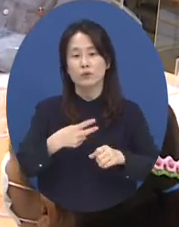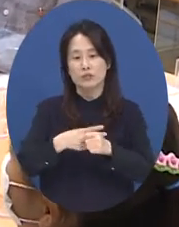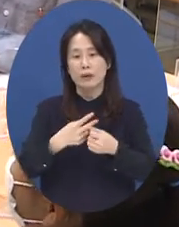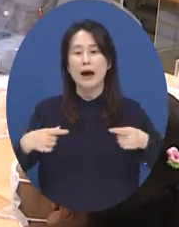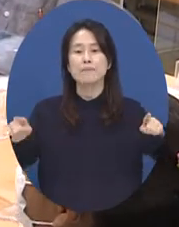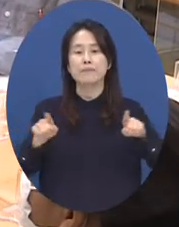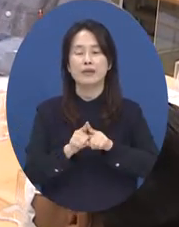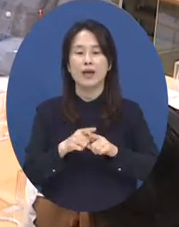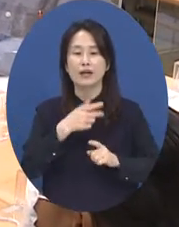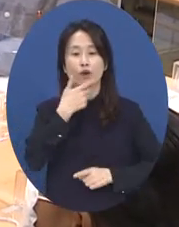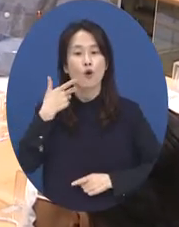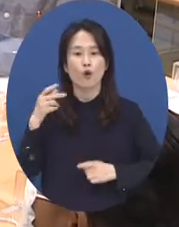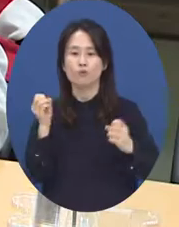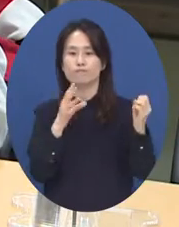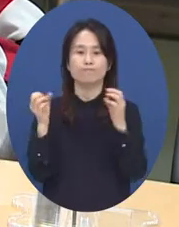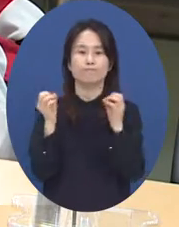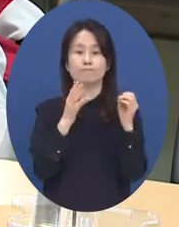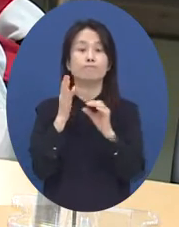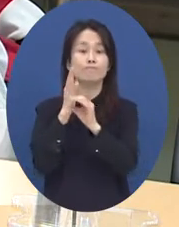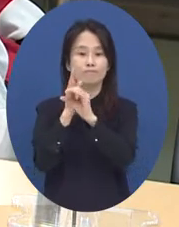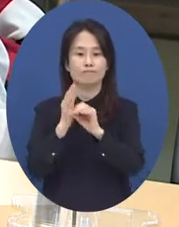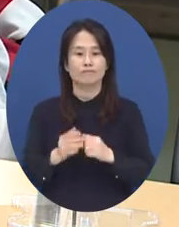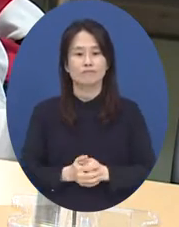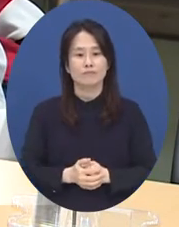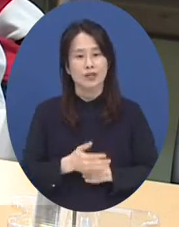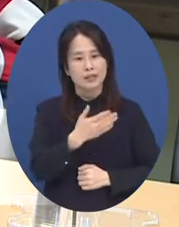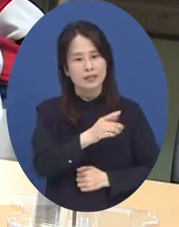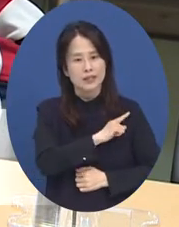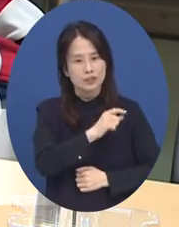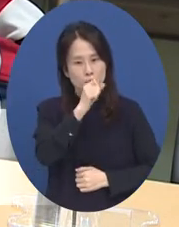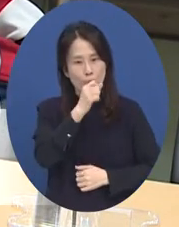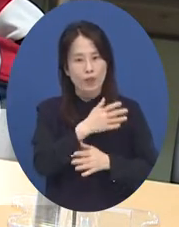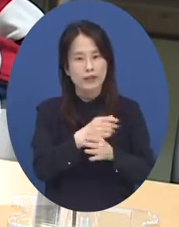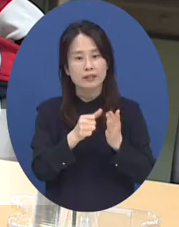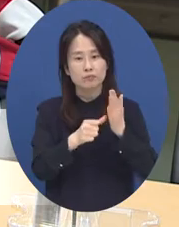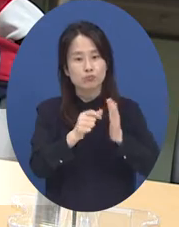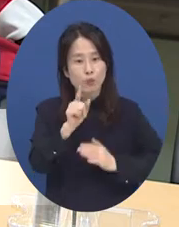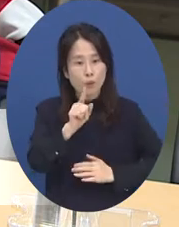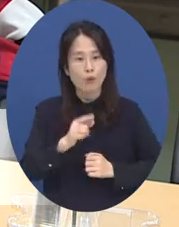없이 영어로 대화를 합니다. What's your